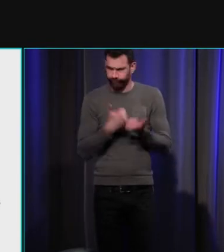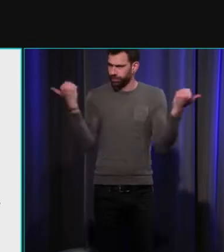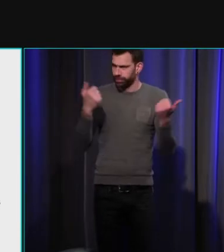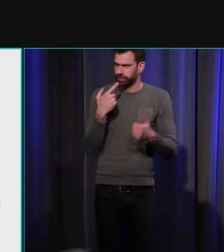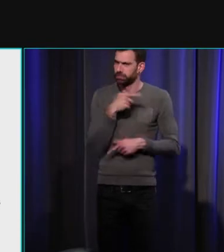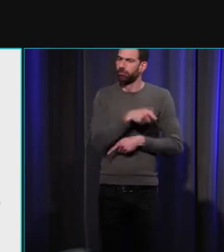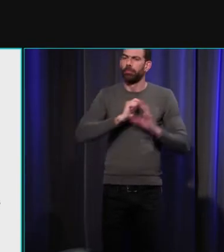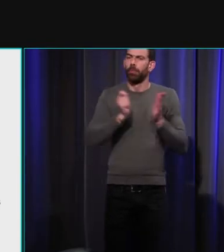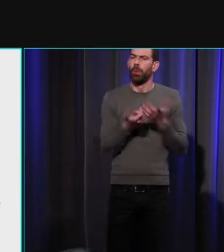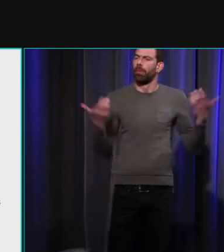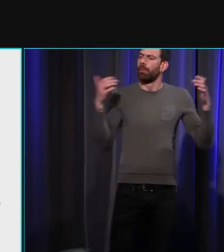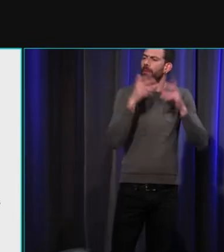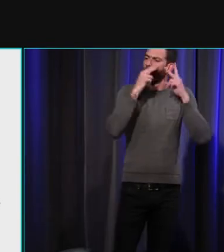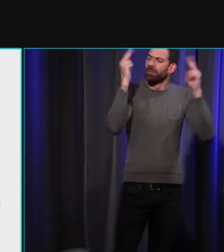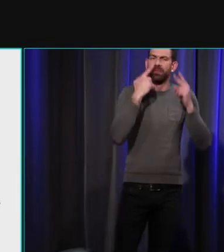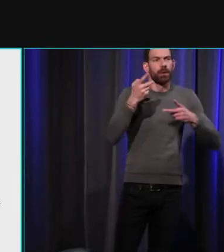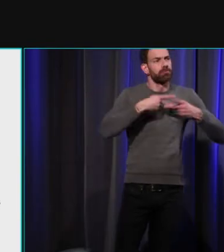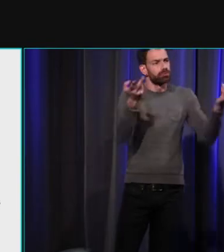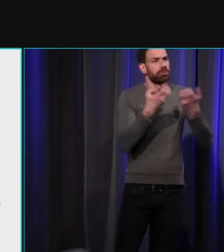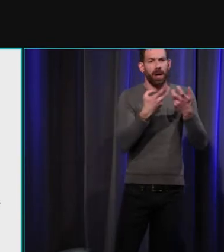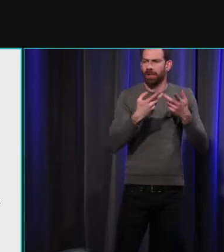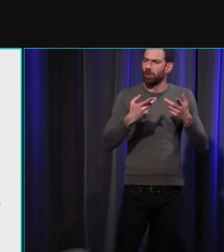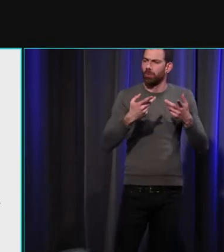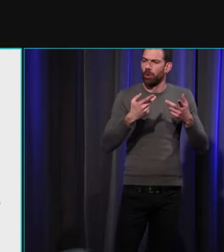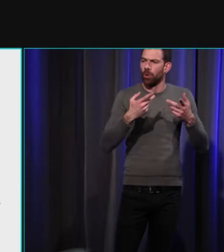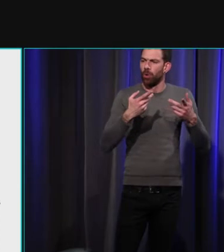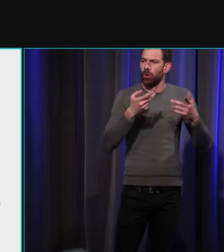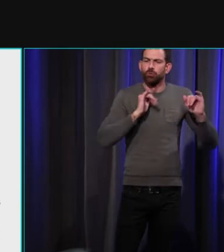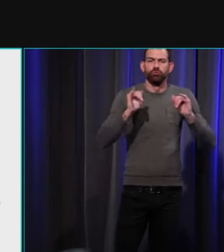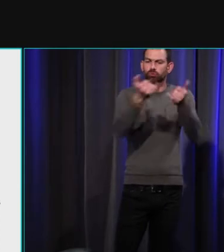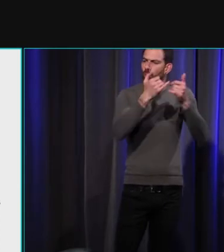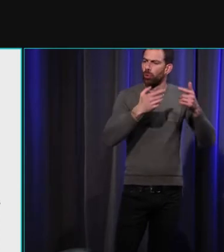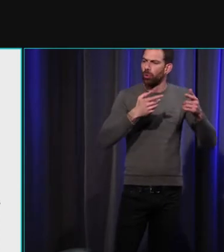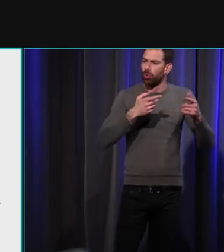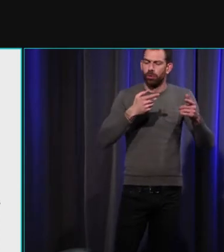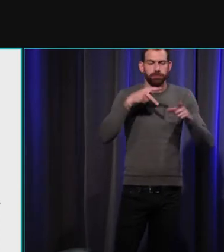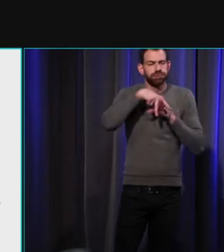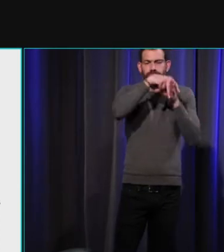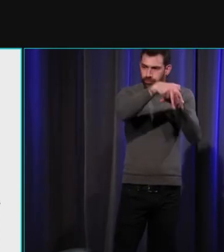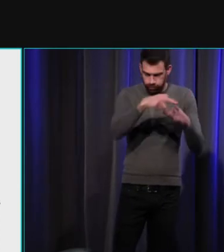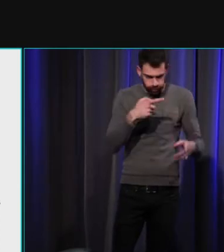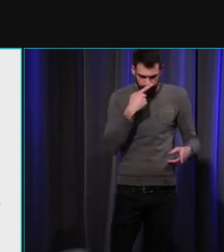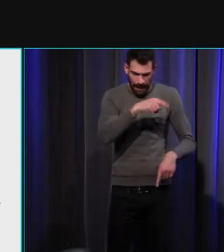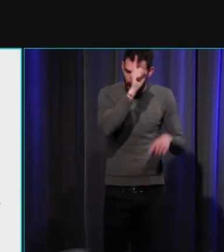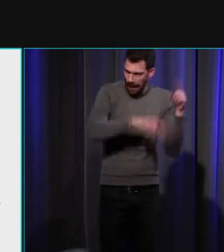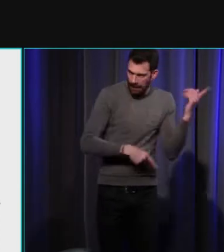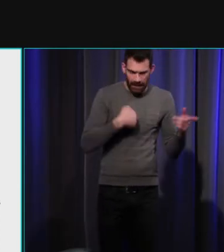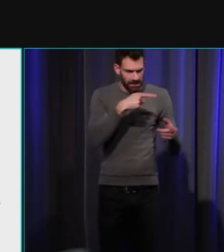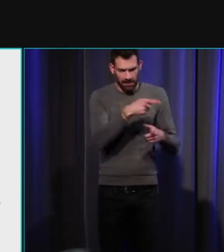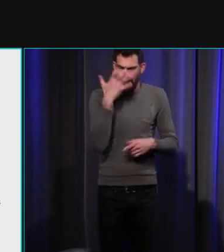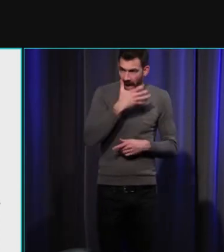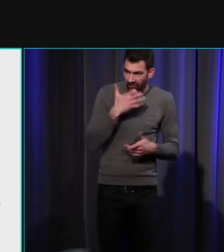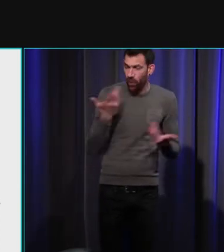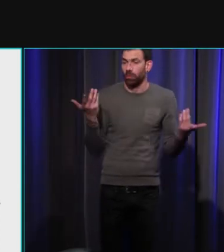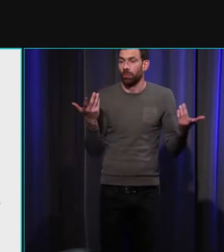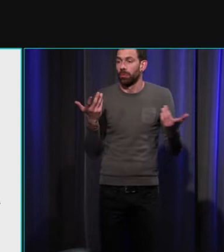dit que les épargnants les tournois sont interdits ce sont des foires détestable concile de latran 2139 et pourtant